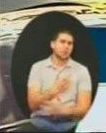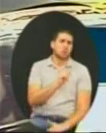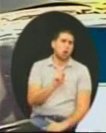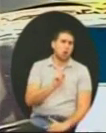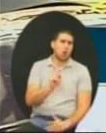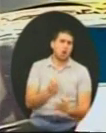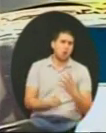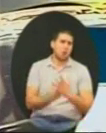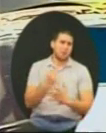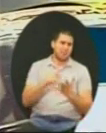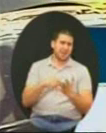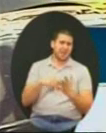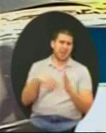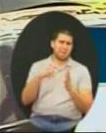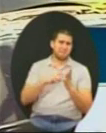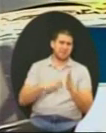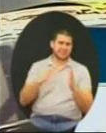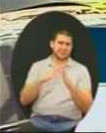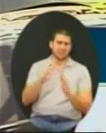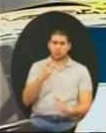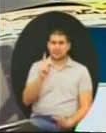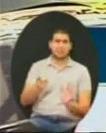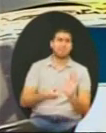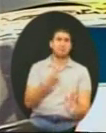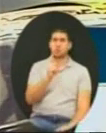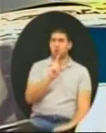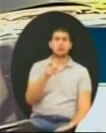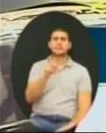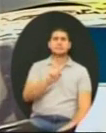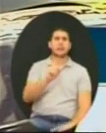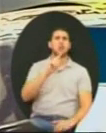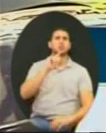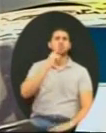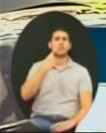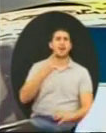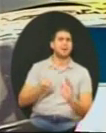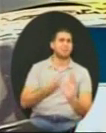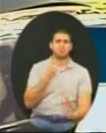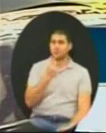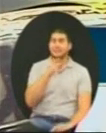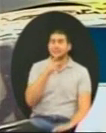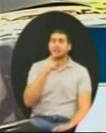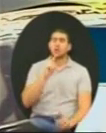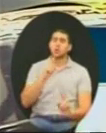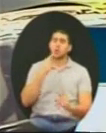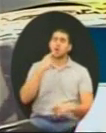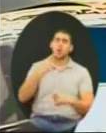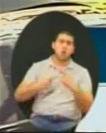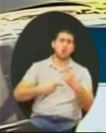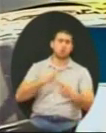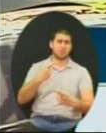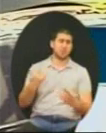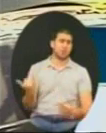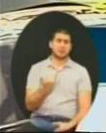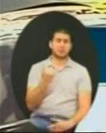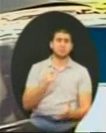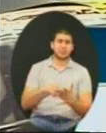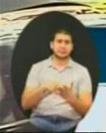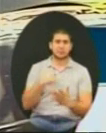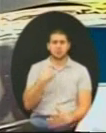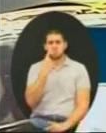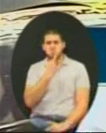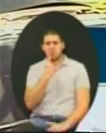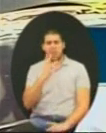לא נולד עם חוק מס דירה שלישית, זה לא פעם ראשונה וזה לא שנה ראשונה, זה קורה כל שנה, כל פעם מחדש. ולכן תמוה בינינו